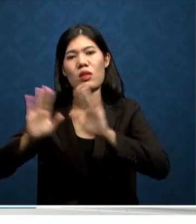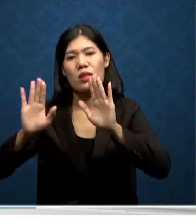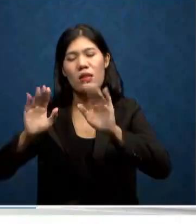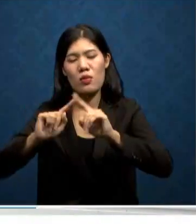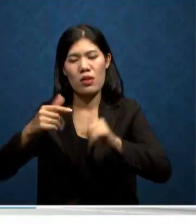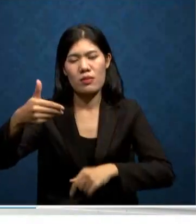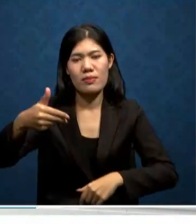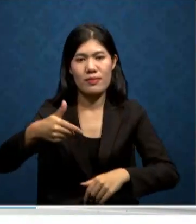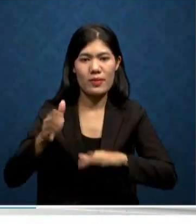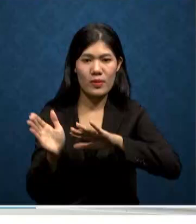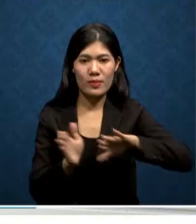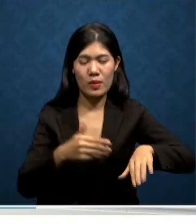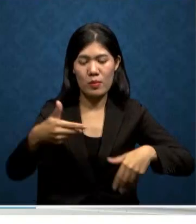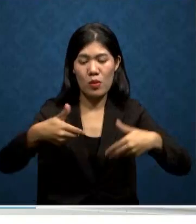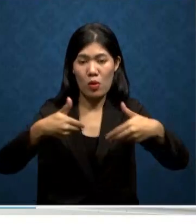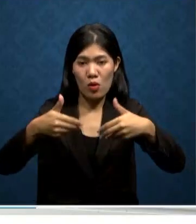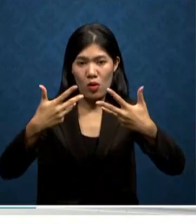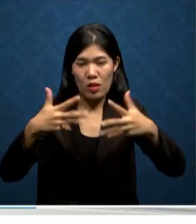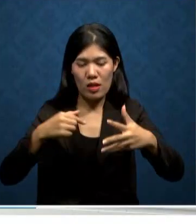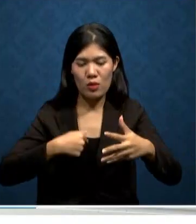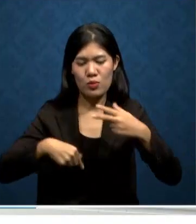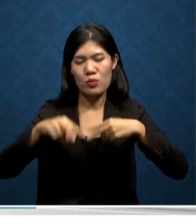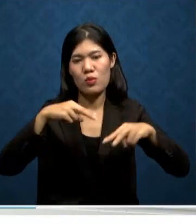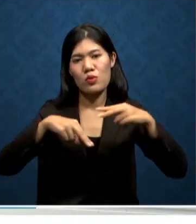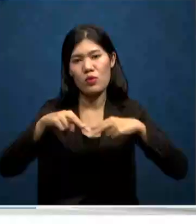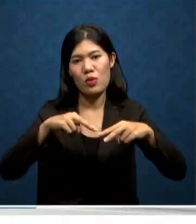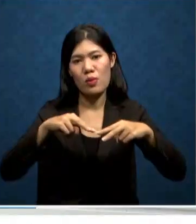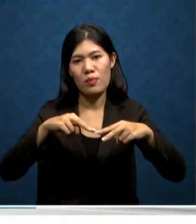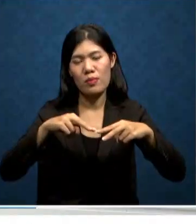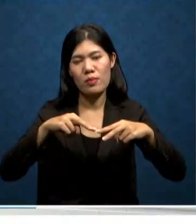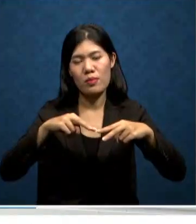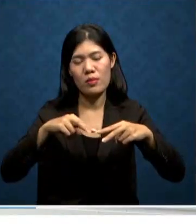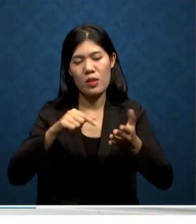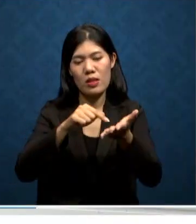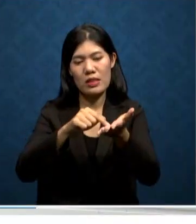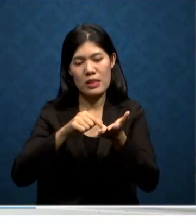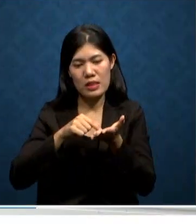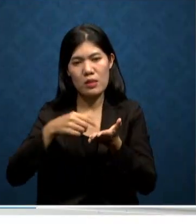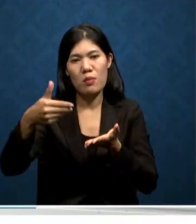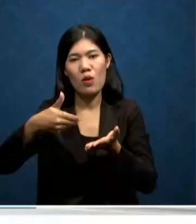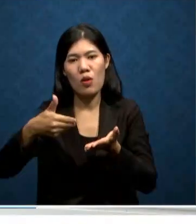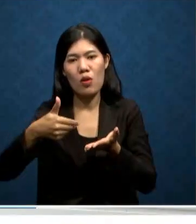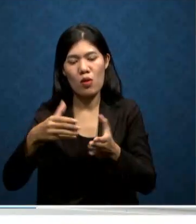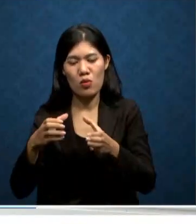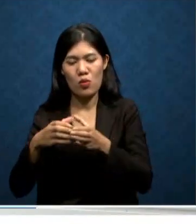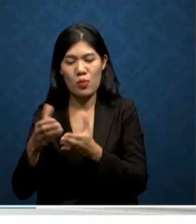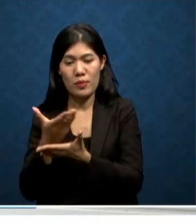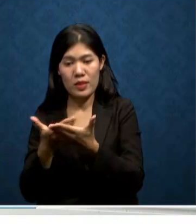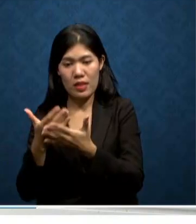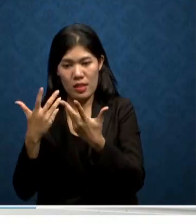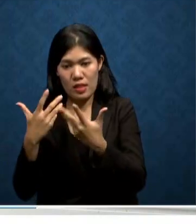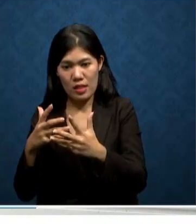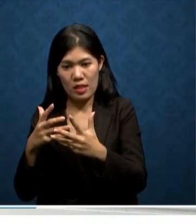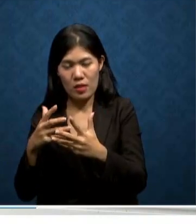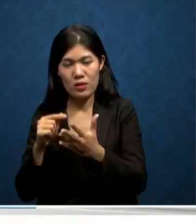เมื่อตรวจอ่าผ่าเมื่อนำไปสู่การตรวจคำขอโดยคณะอ่ากลั่นกองเรื่องที่จะนำเสนอ